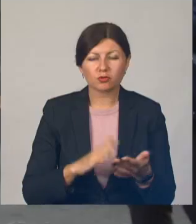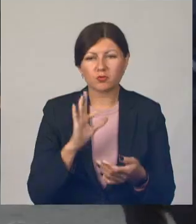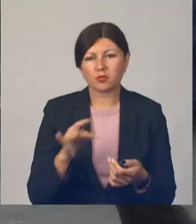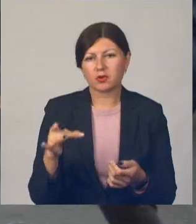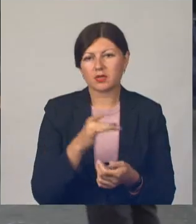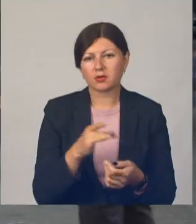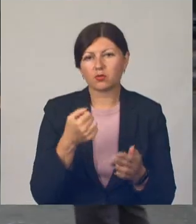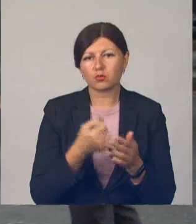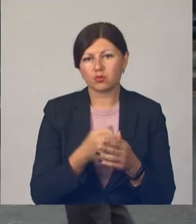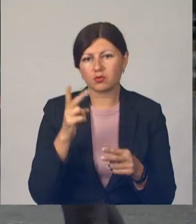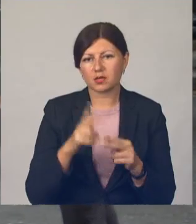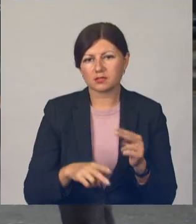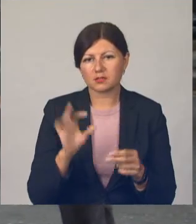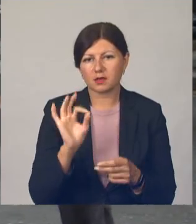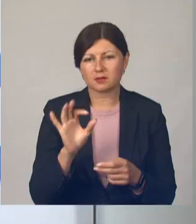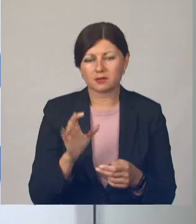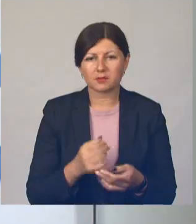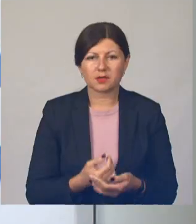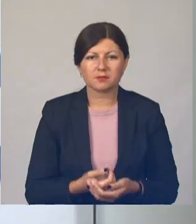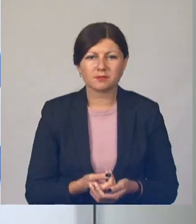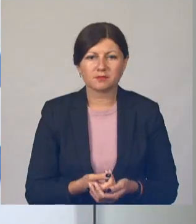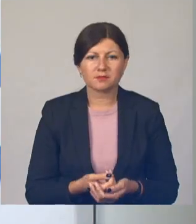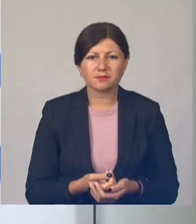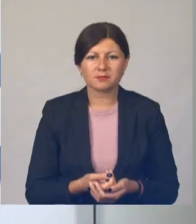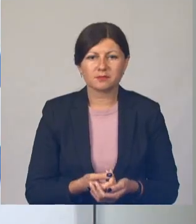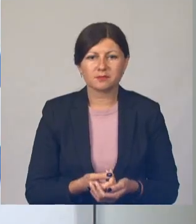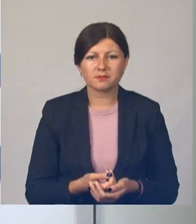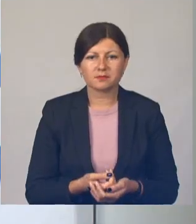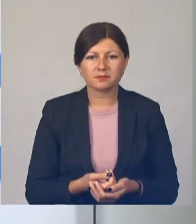по региону до конца октября. Оксана Черных, Сергей Лихвер. Такой день на мире Белогорья.